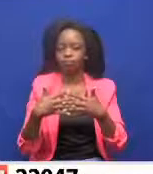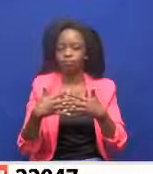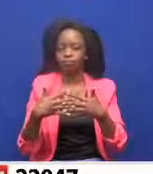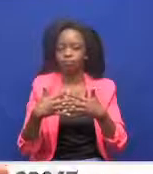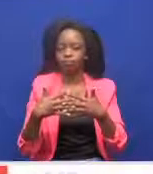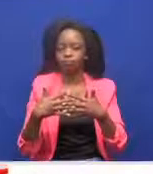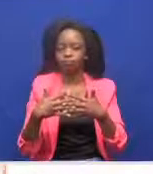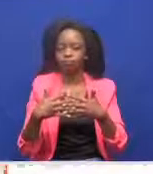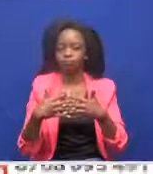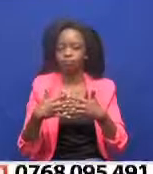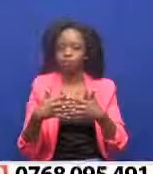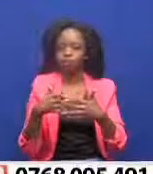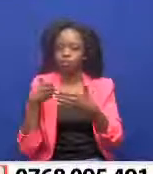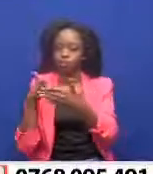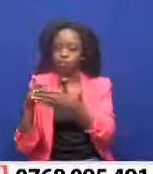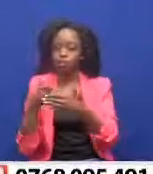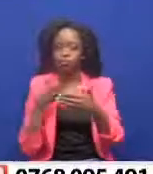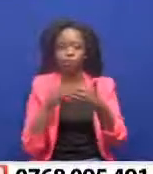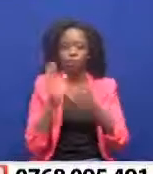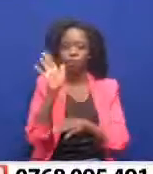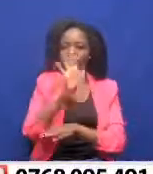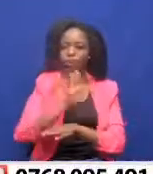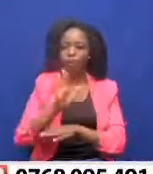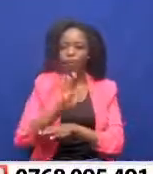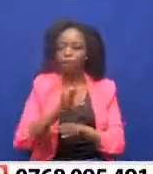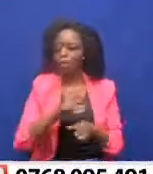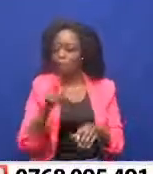Yeah? Alafu wakazuia magari zote zisitoke.